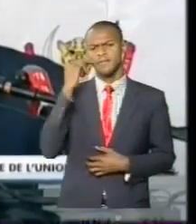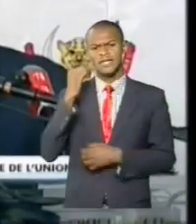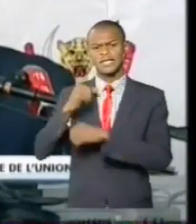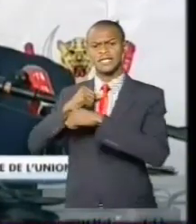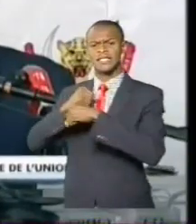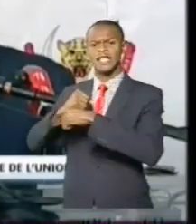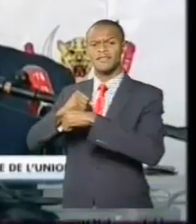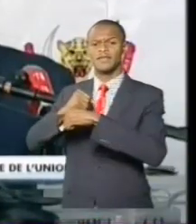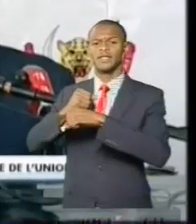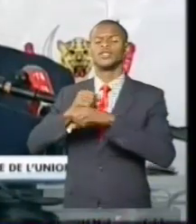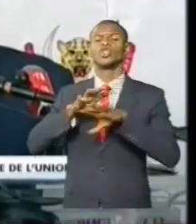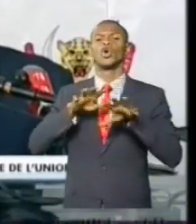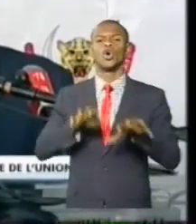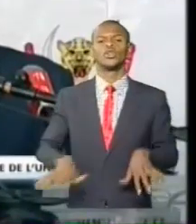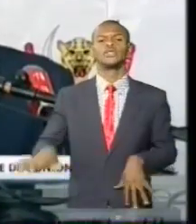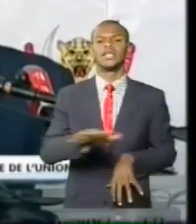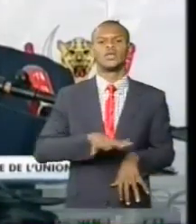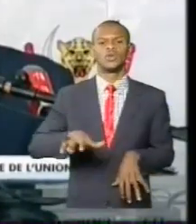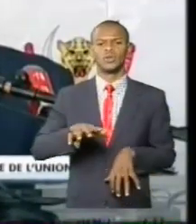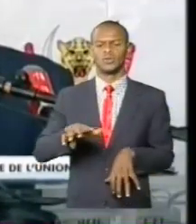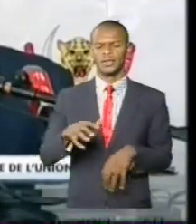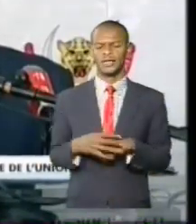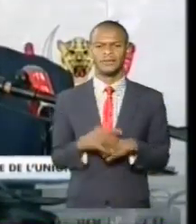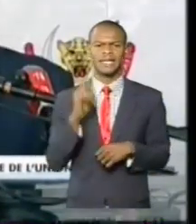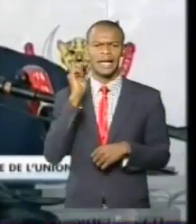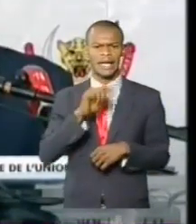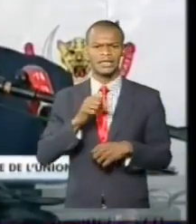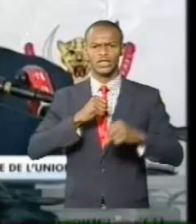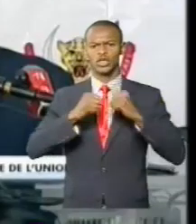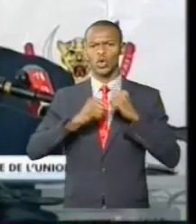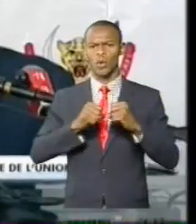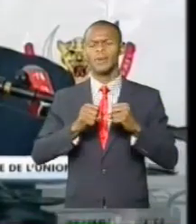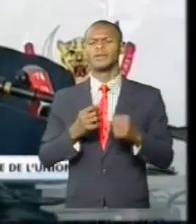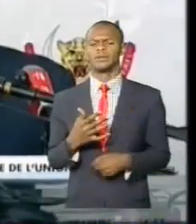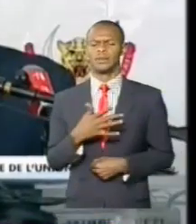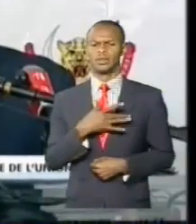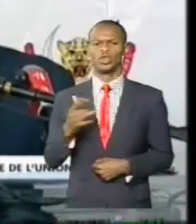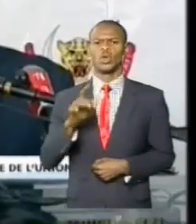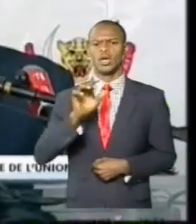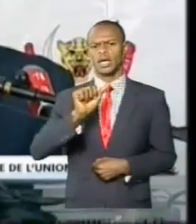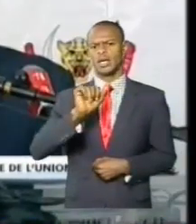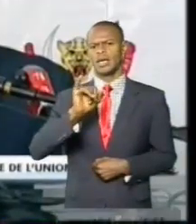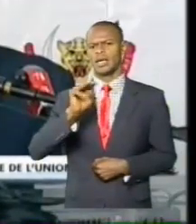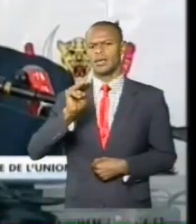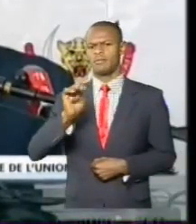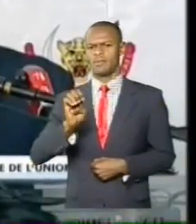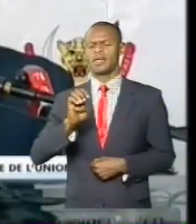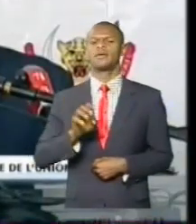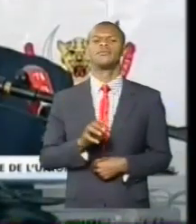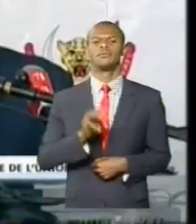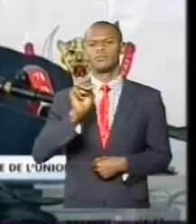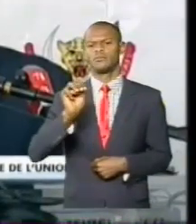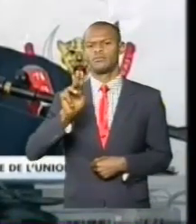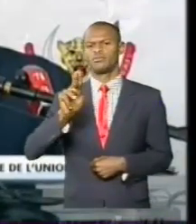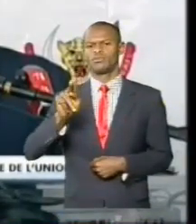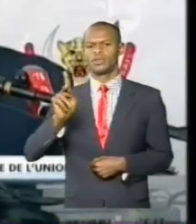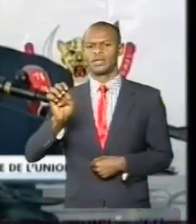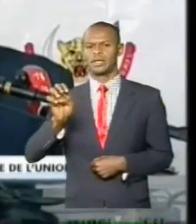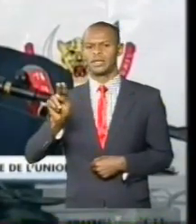combattant, Monsieur Aimé Ngoï Moukena. Ministre de la Fonction